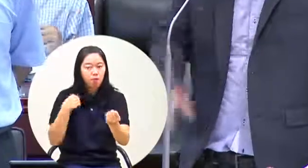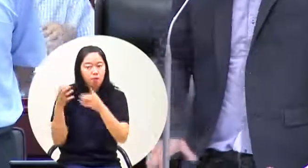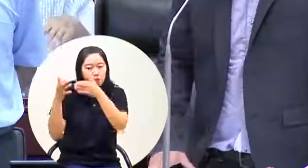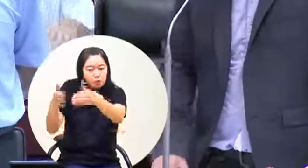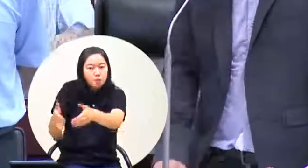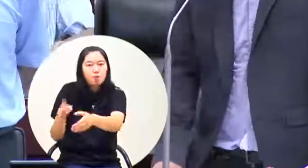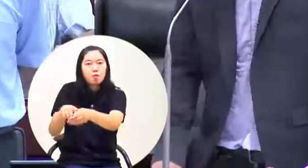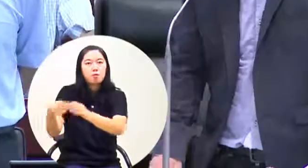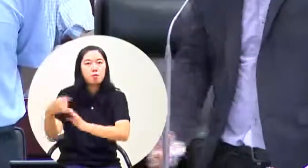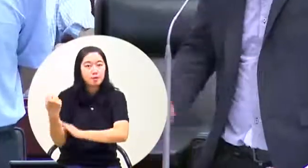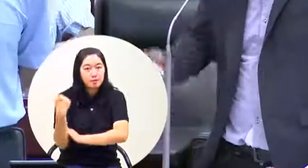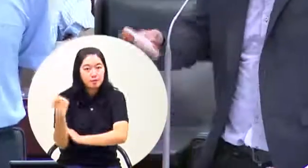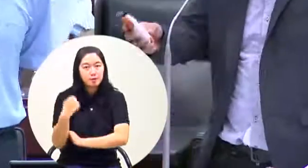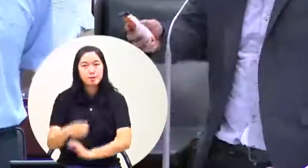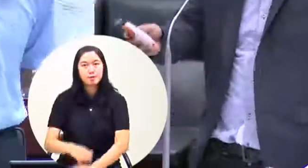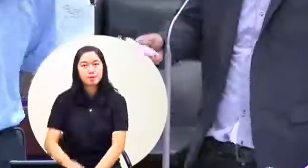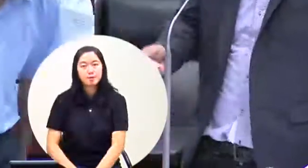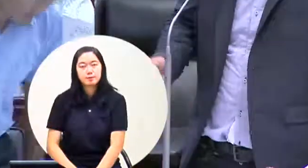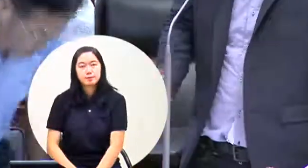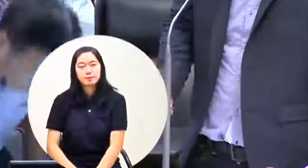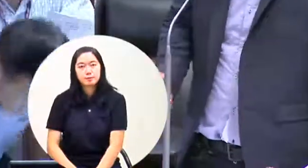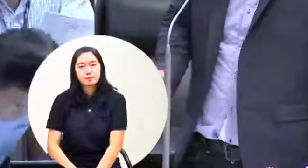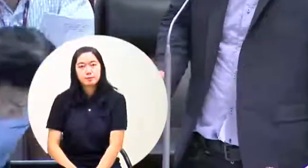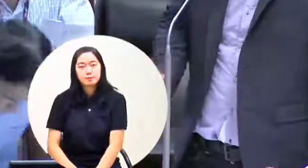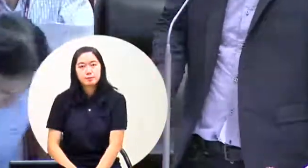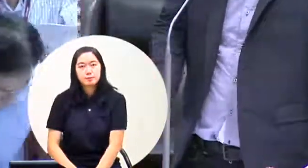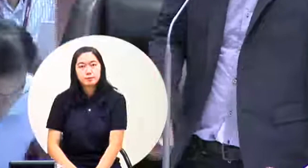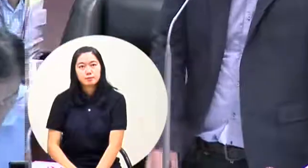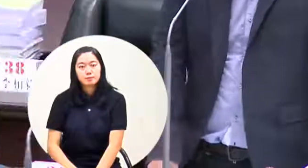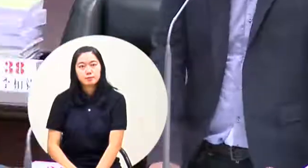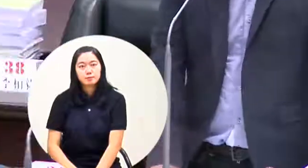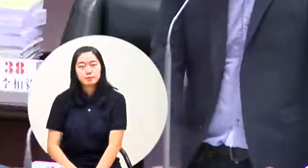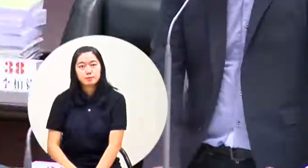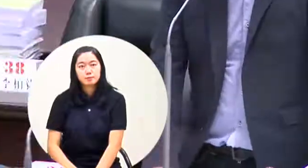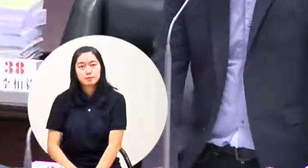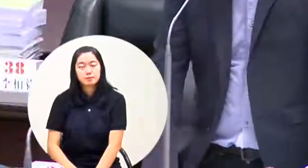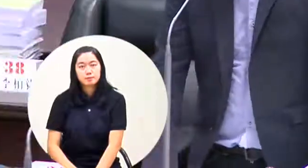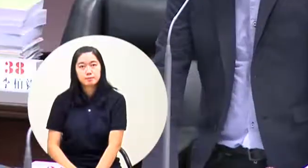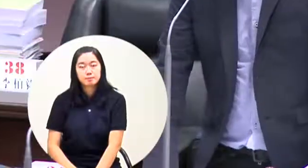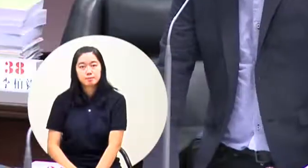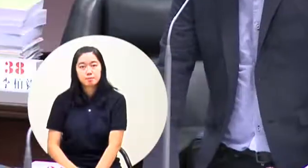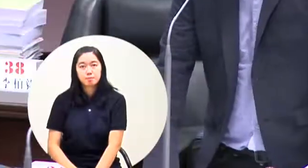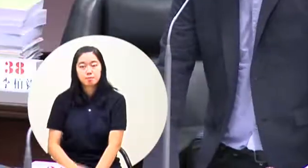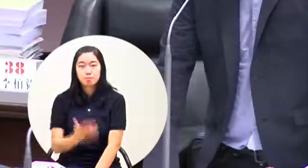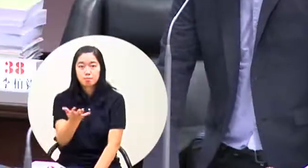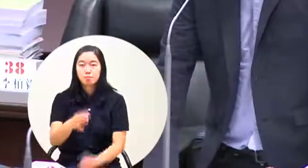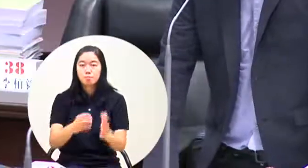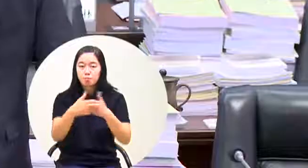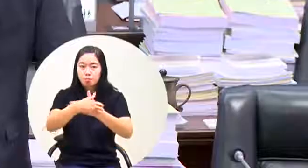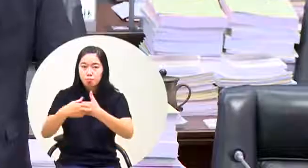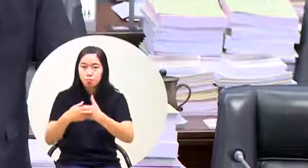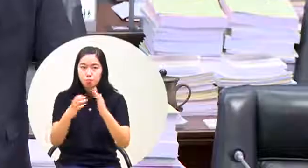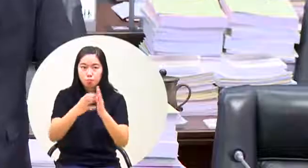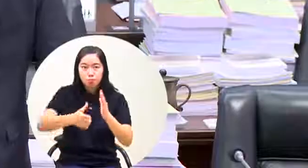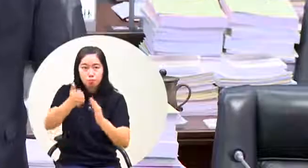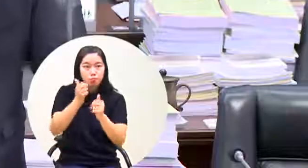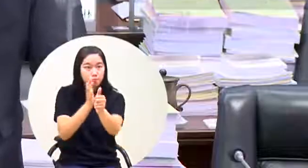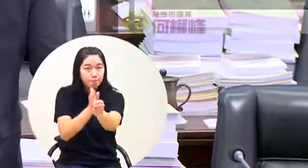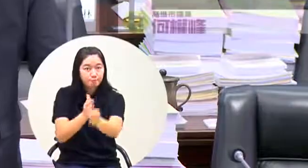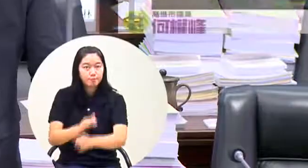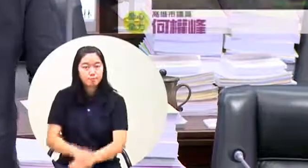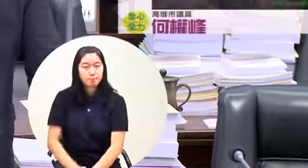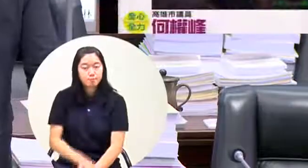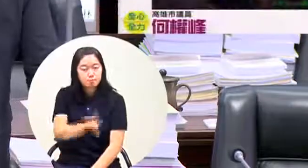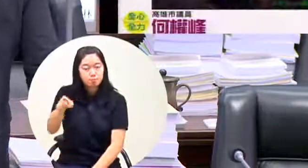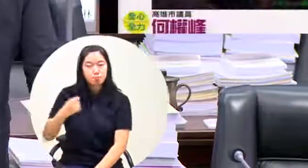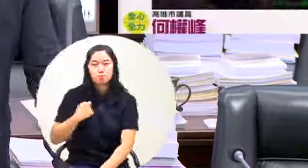迈进。好，谢谢局长，希望先请坐。接下来我想请教一下卫生局黄局长哦，其实我们都知道